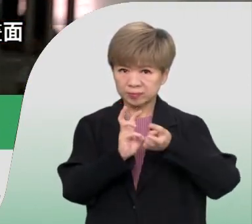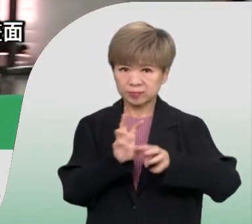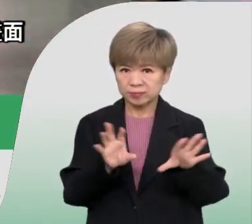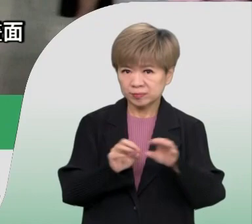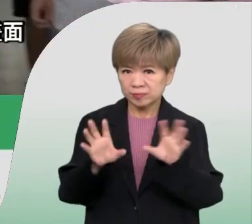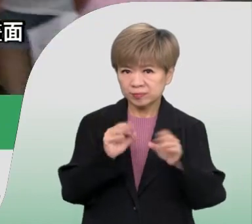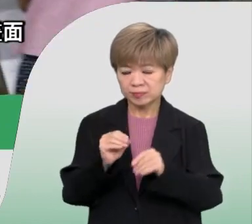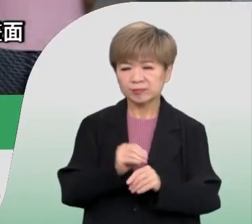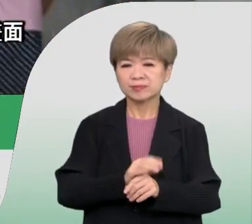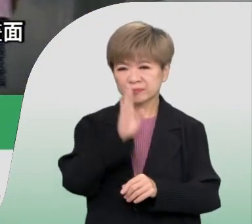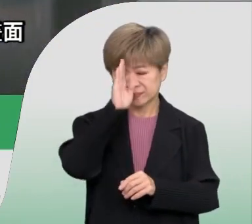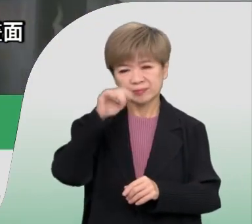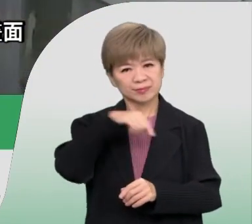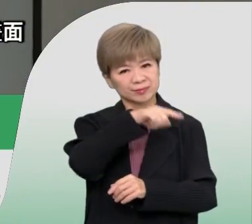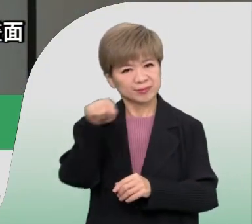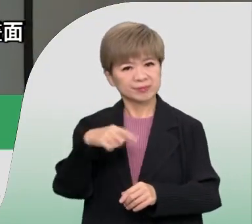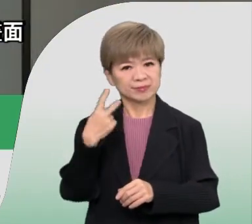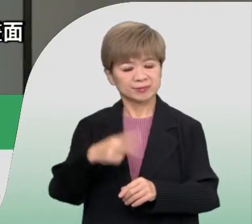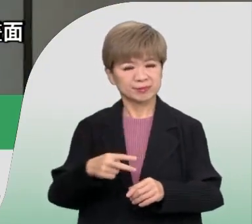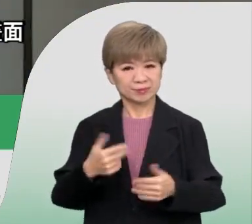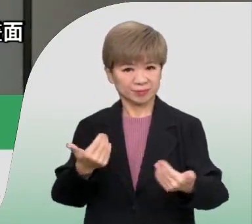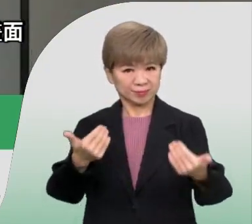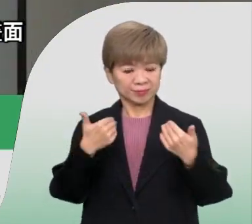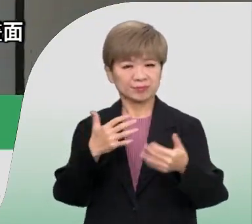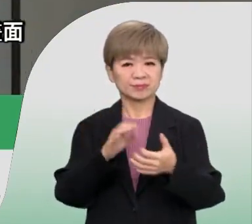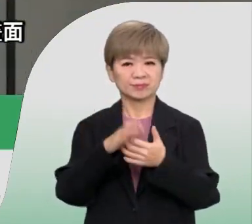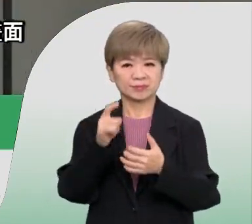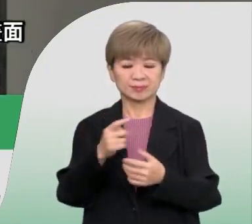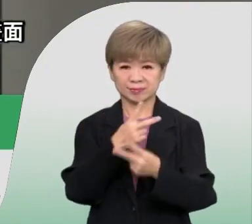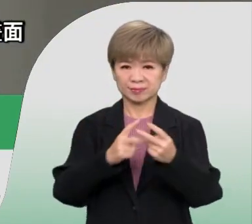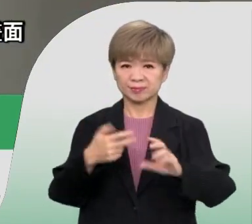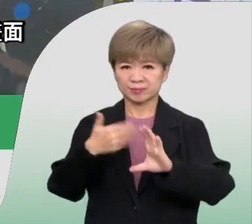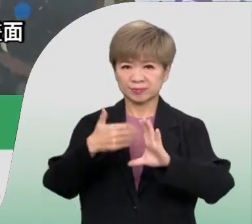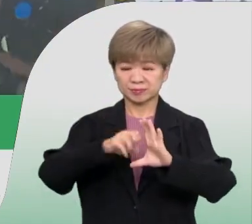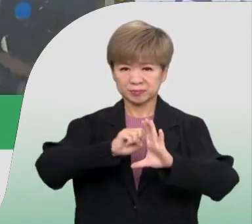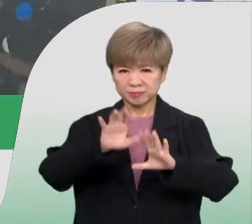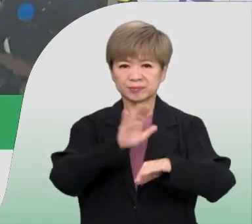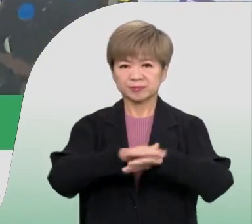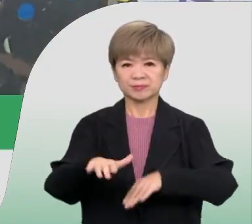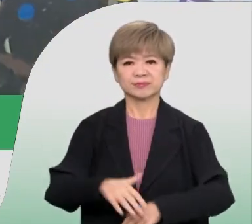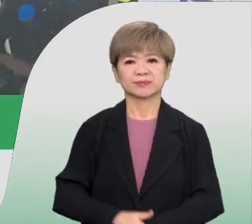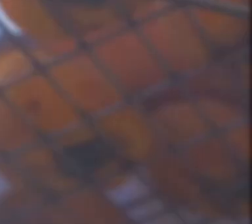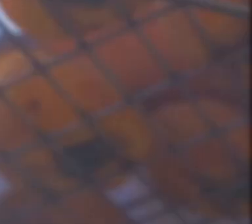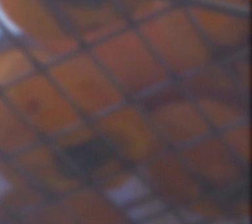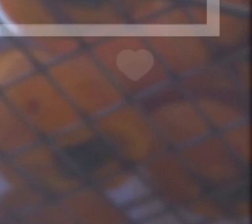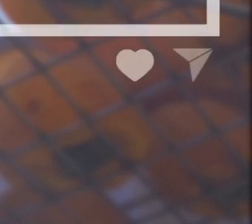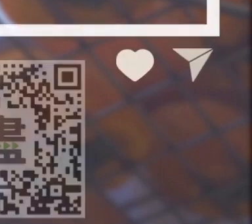是普及自信，也常向亲朋友来继续收听国际界客家新闻。